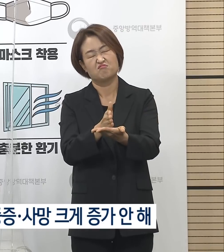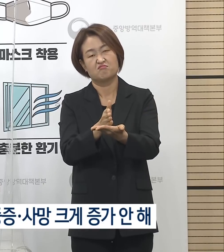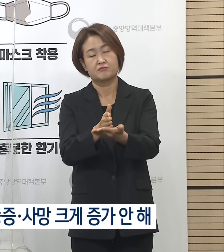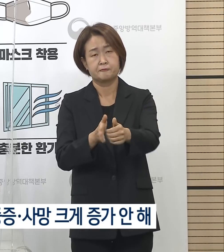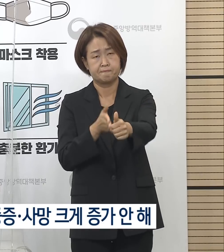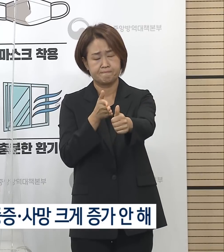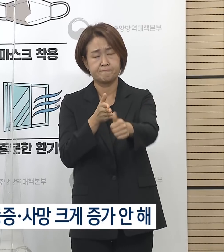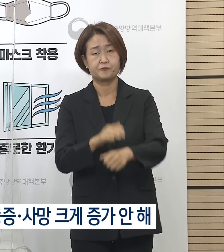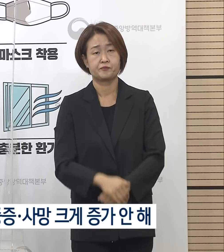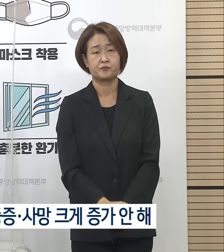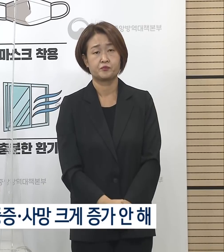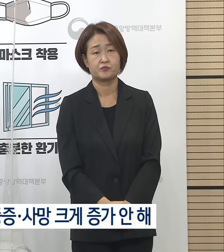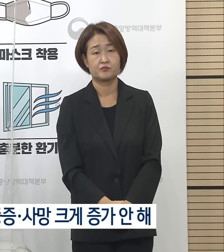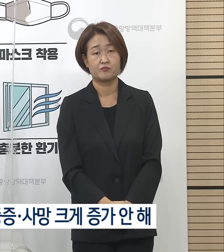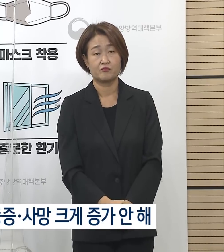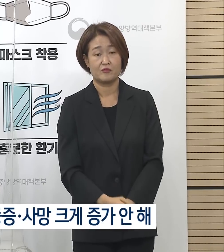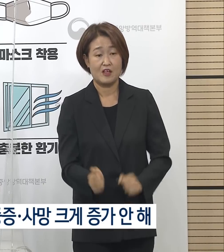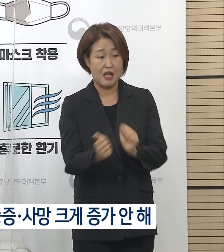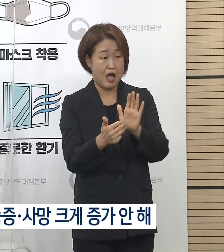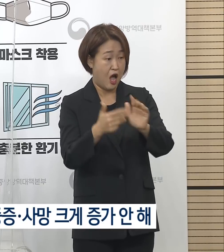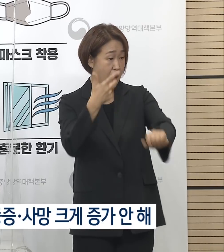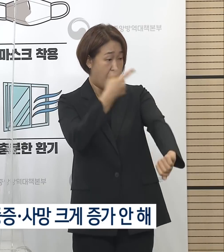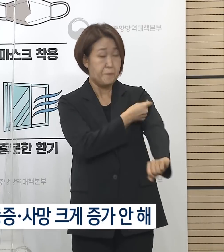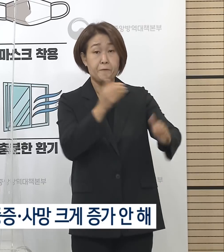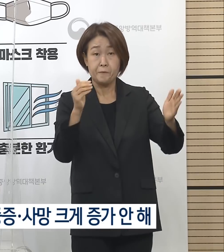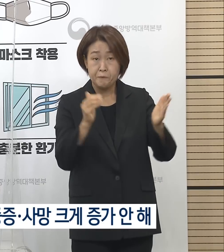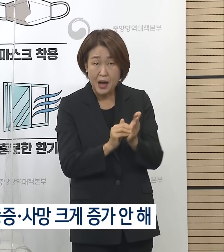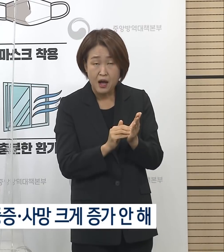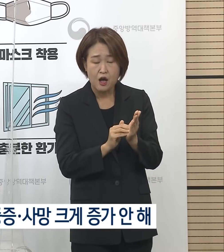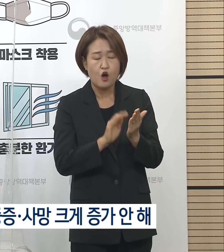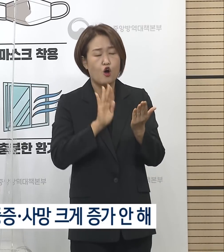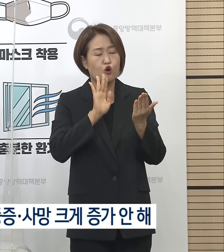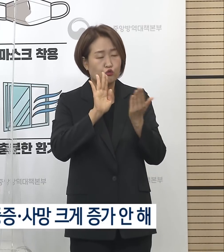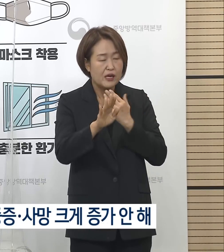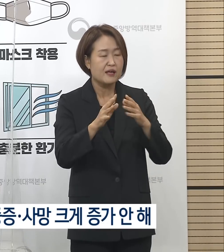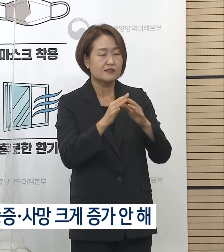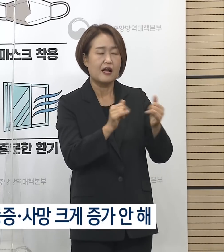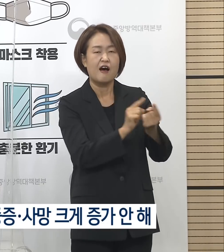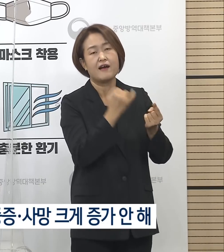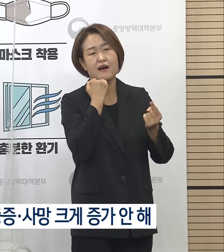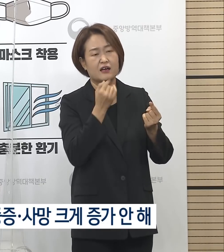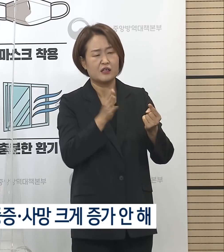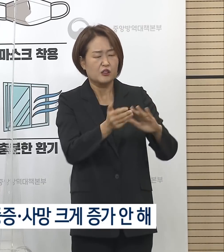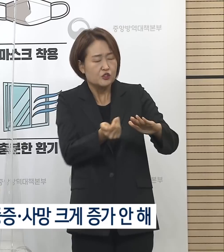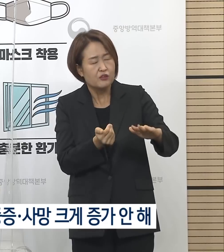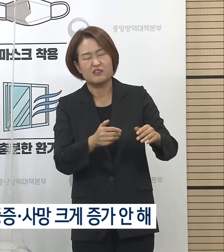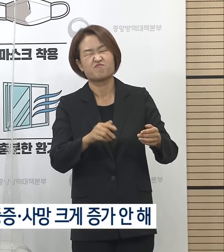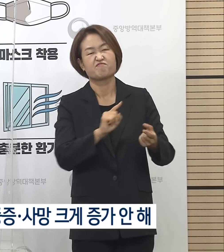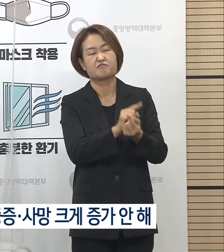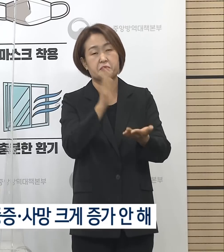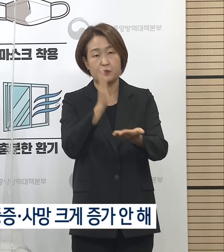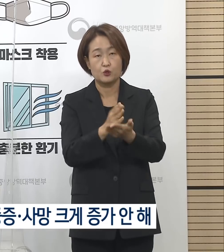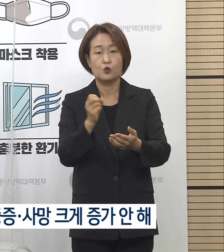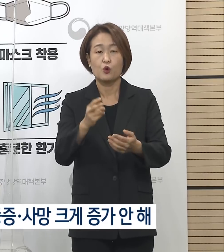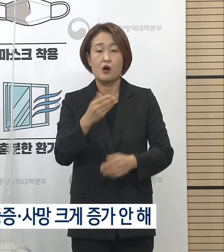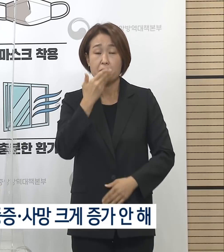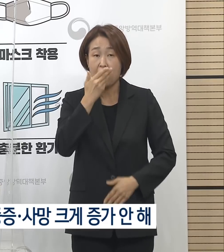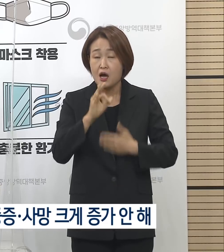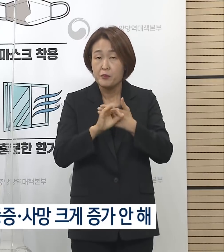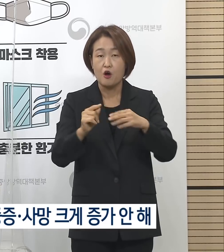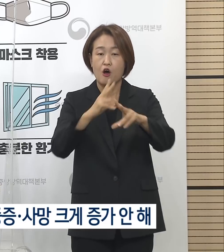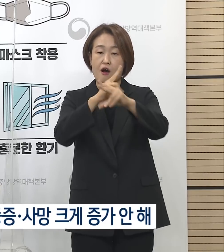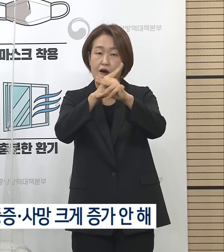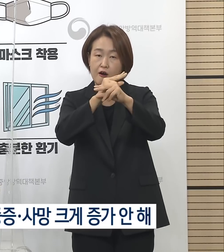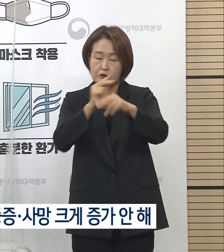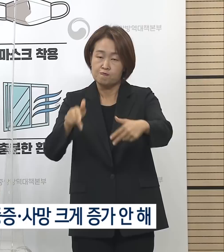합니다. 접종 완료 때까지는 사적 모임을 취소해 주시고 재택근무나 비대면 회의를 확대해